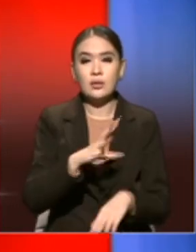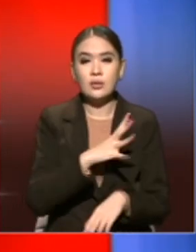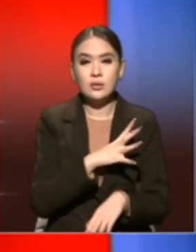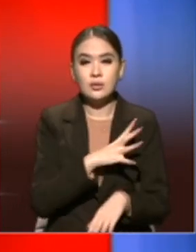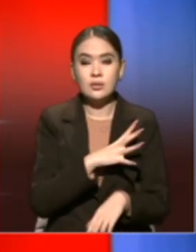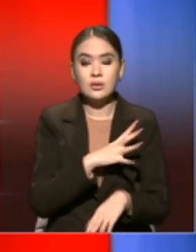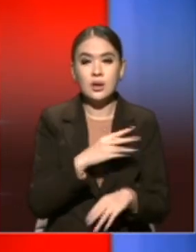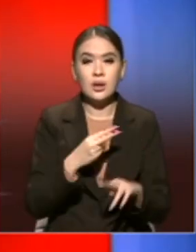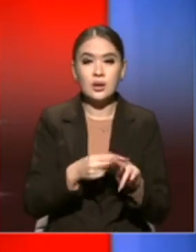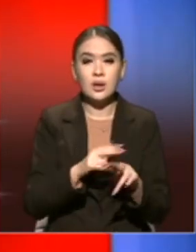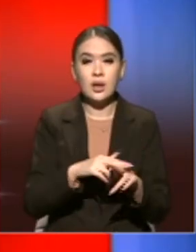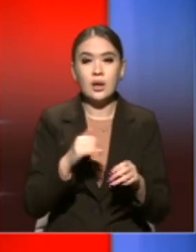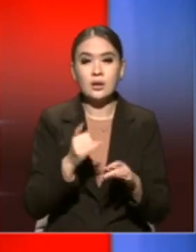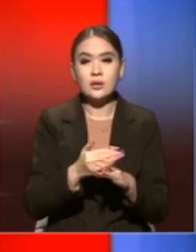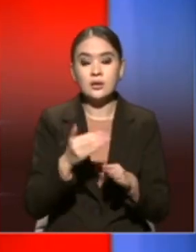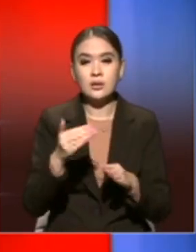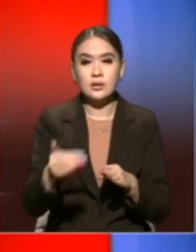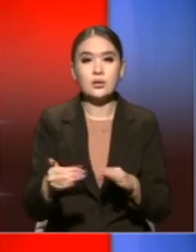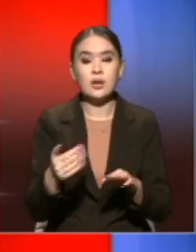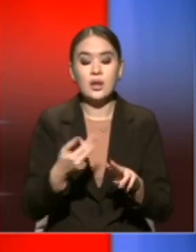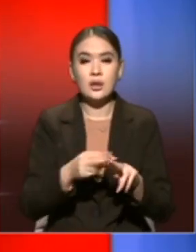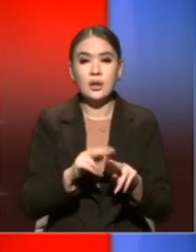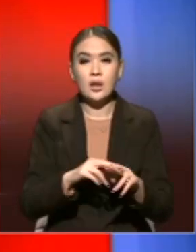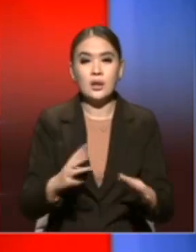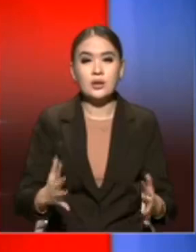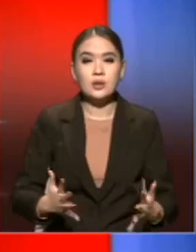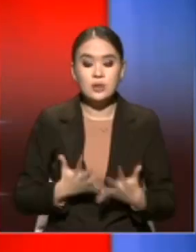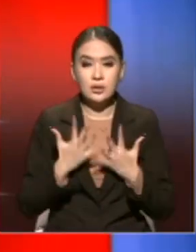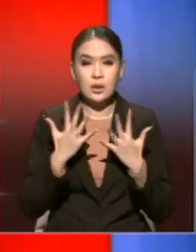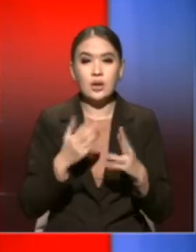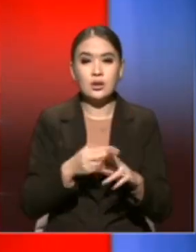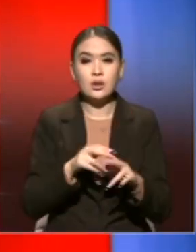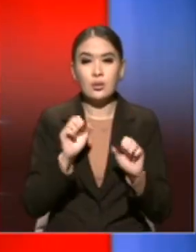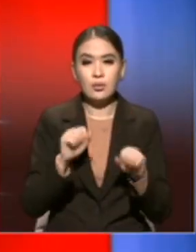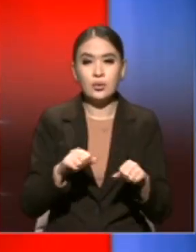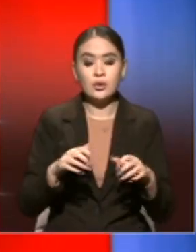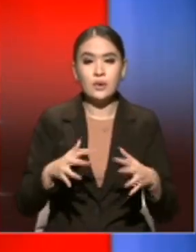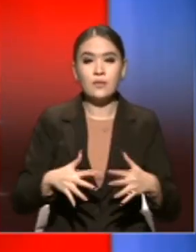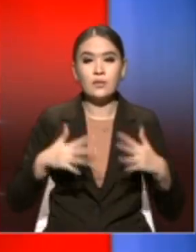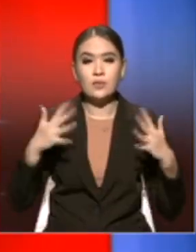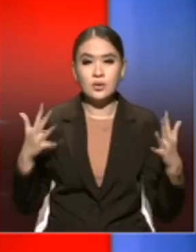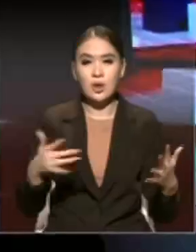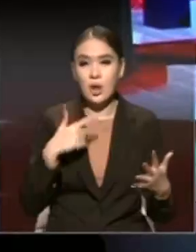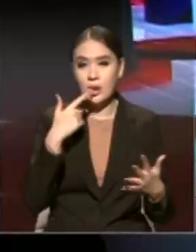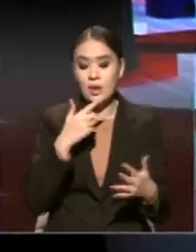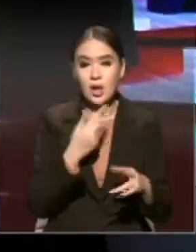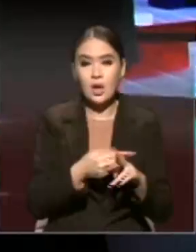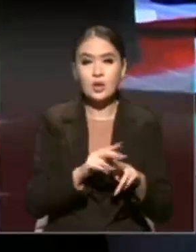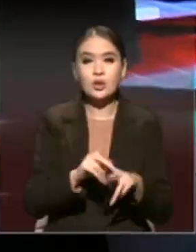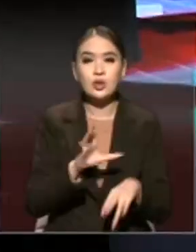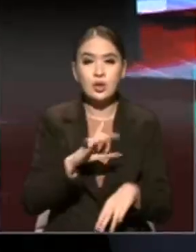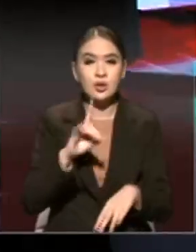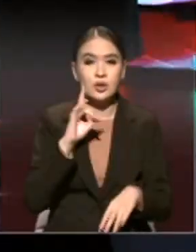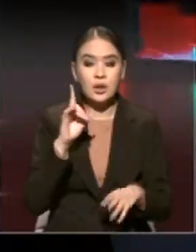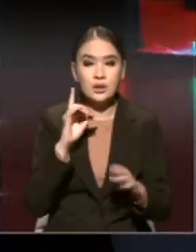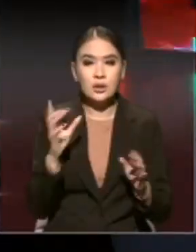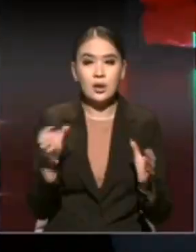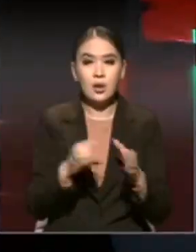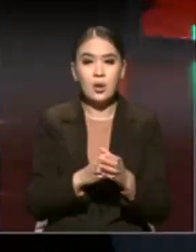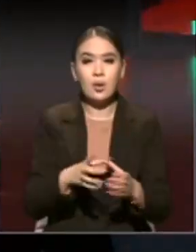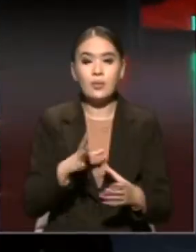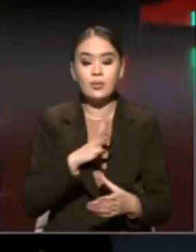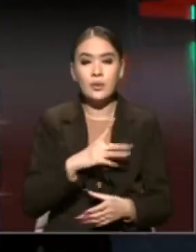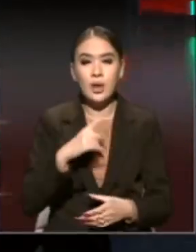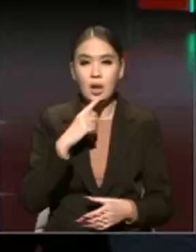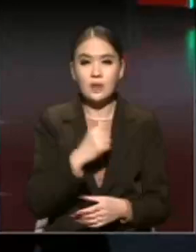кейін қазіргі келіп жатқан жастардың да ынтасы біраз өсті деуге болады. Себебі жастарымыз жалпы отан қорғау